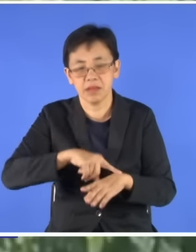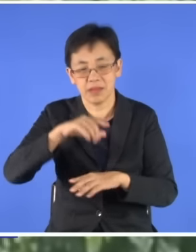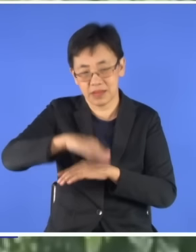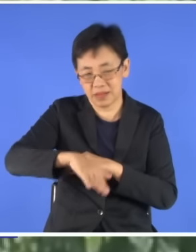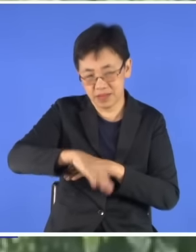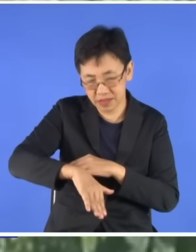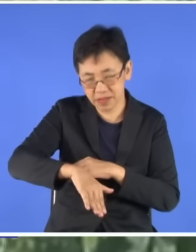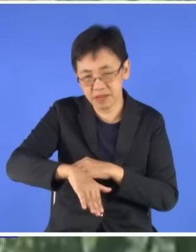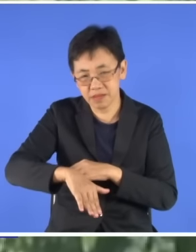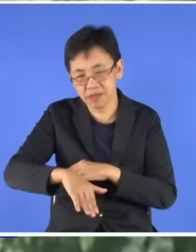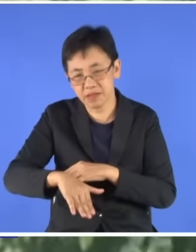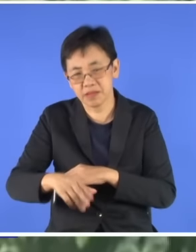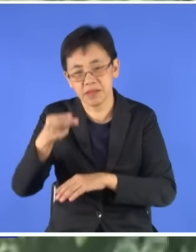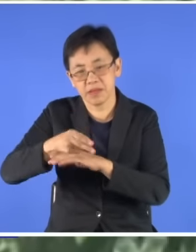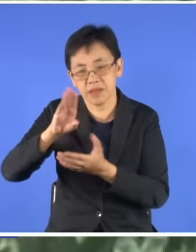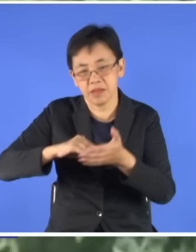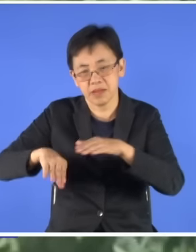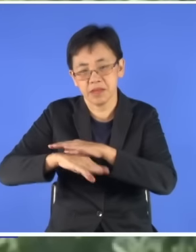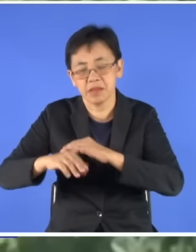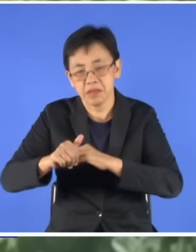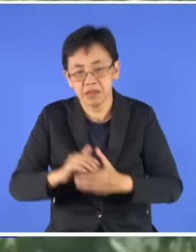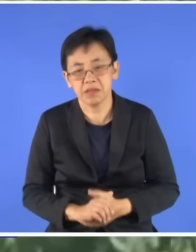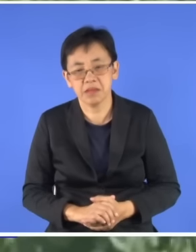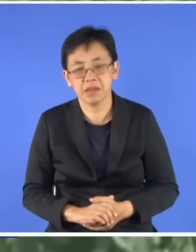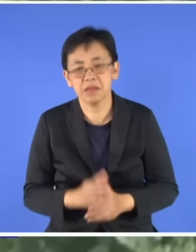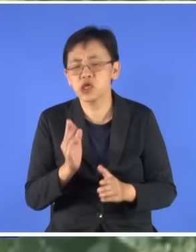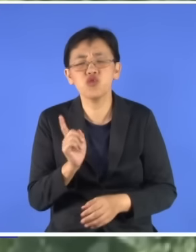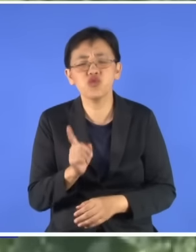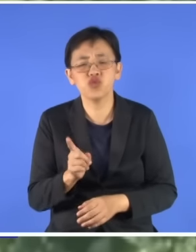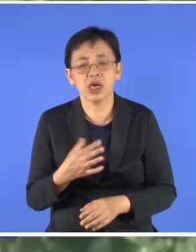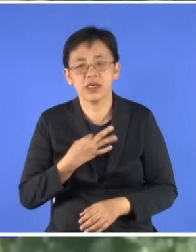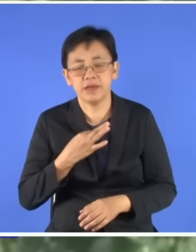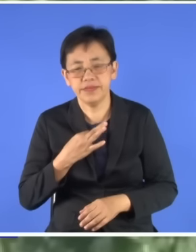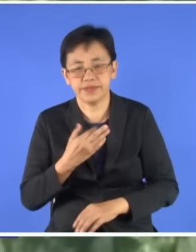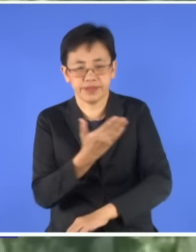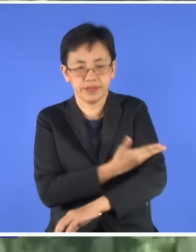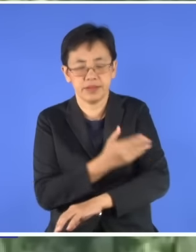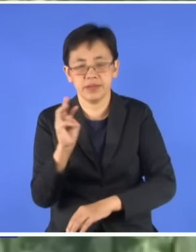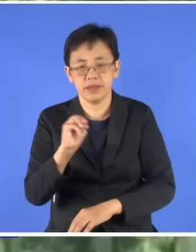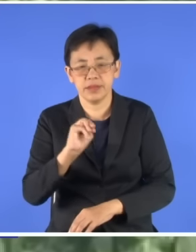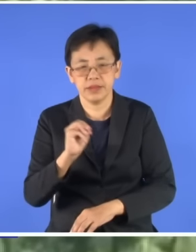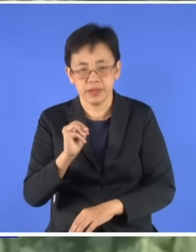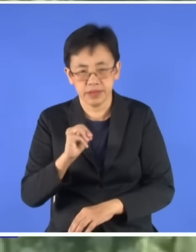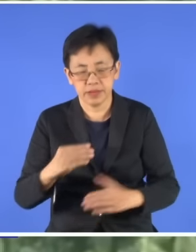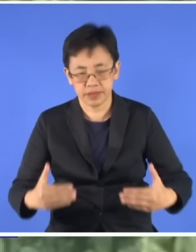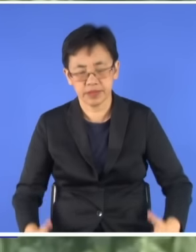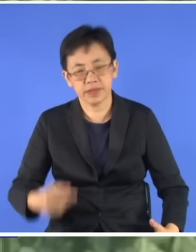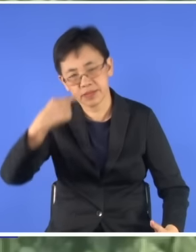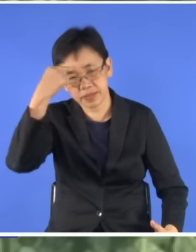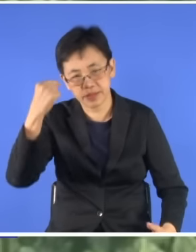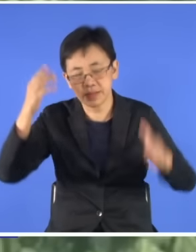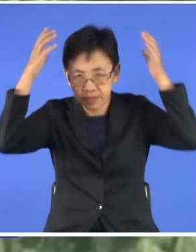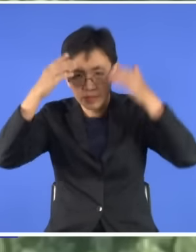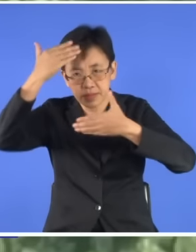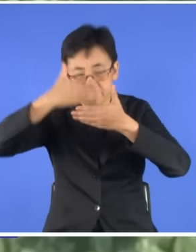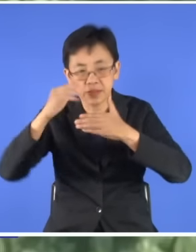ครับเนี่ยภาพจากกล้องก็จับได้จับภาพคนร้ายคนเดิมเนี่ยสวมเสื้อแขนสั้นสีม่วงกางเกงขาสั้นสีดำสวมหมวกกันน็อกเต็มใบสีเขีย